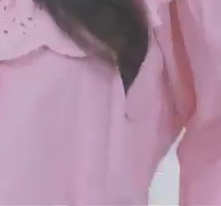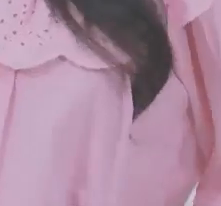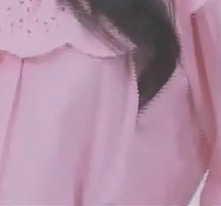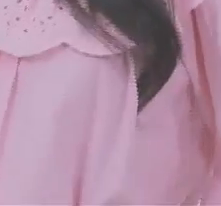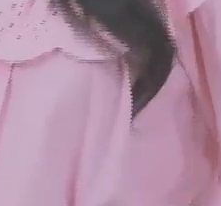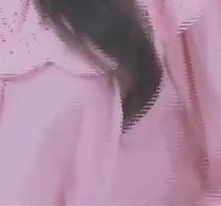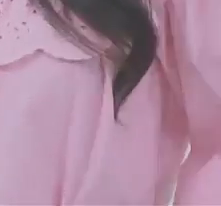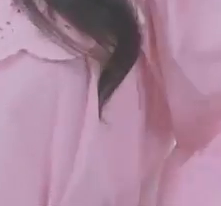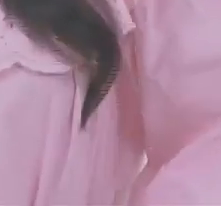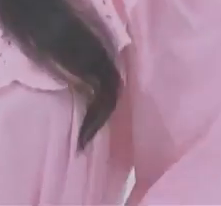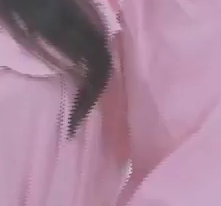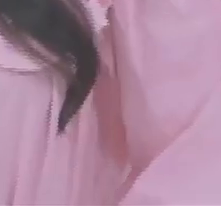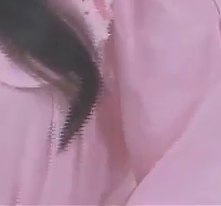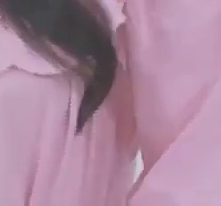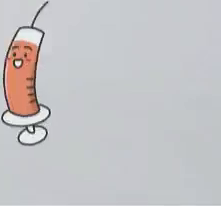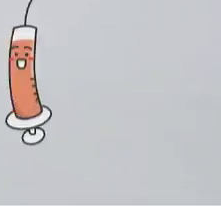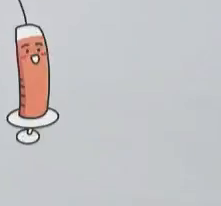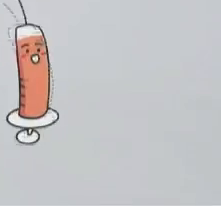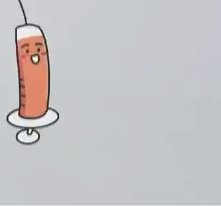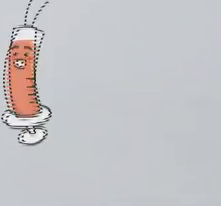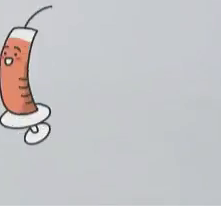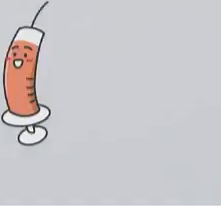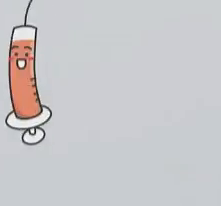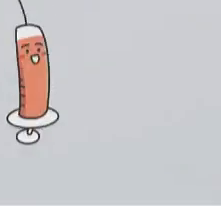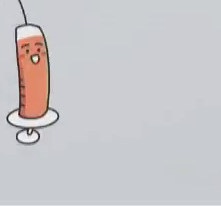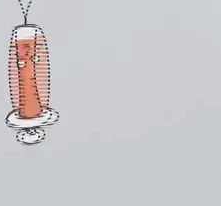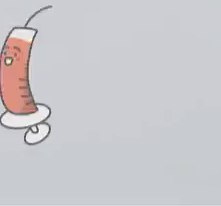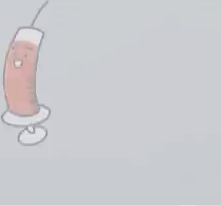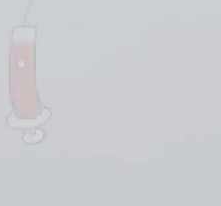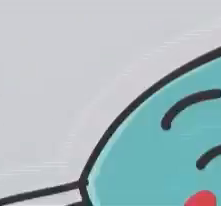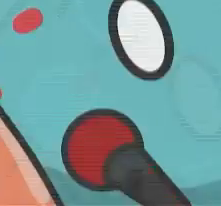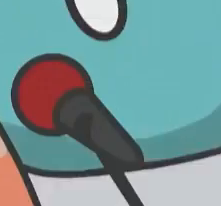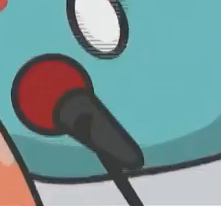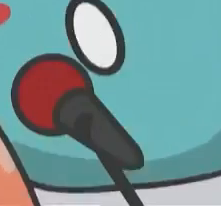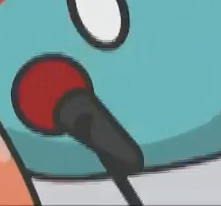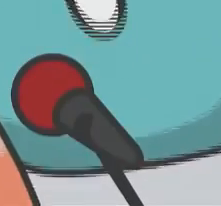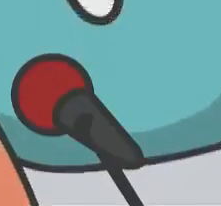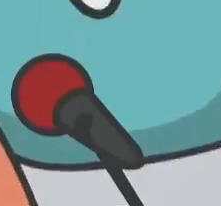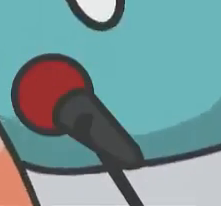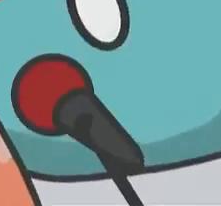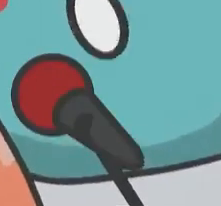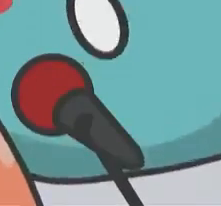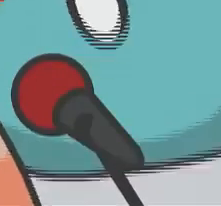Masker, vaksin, kau buat sejati.